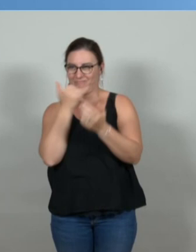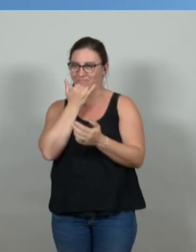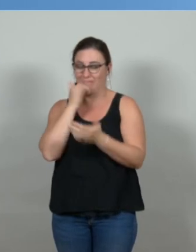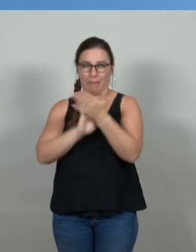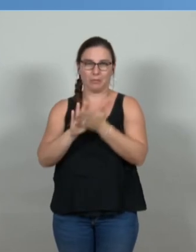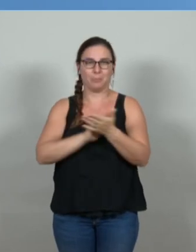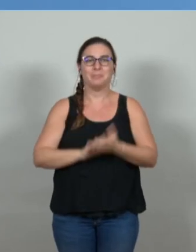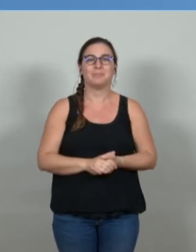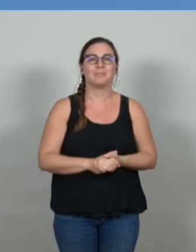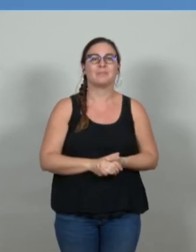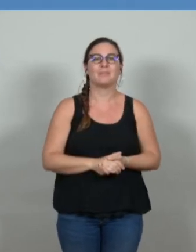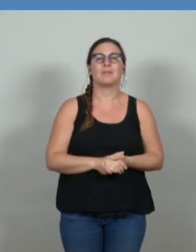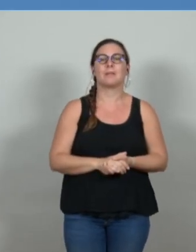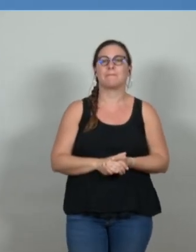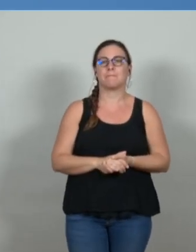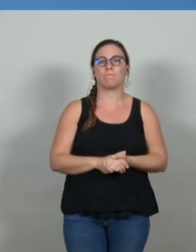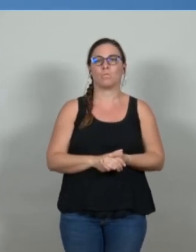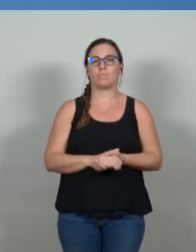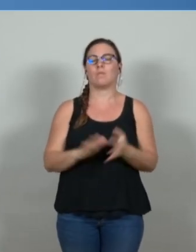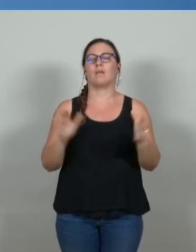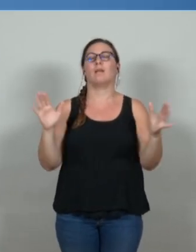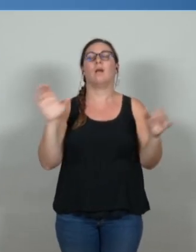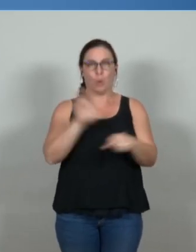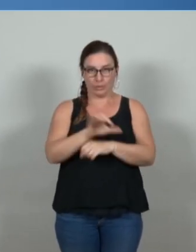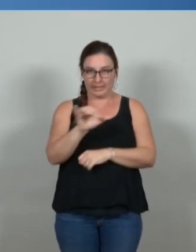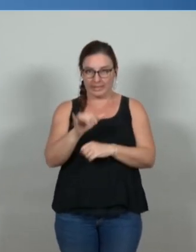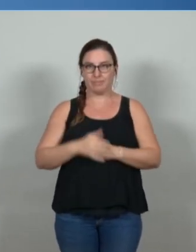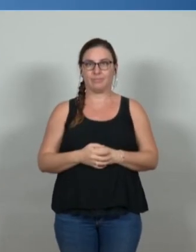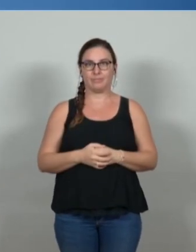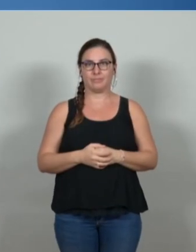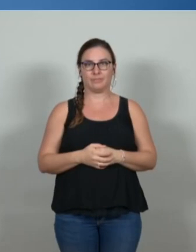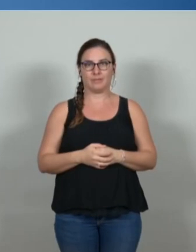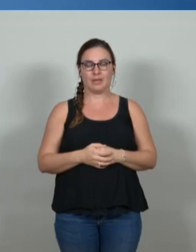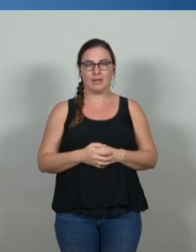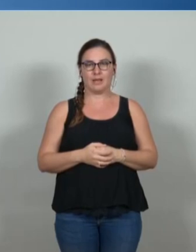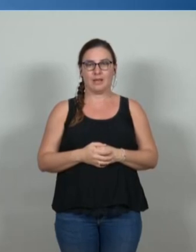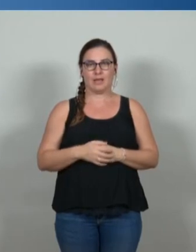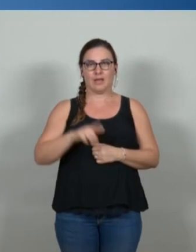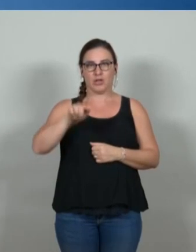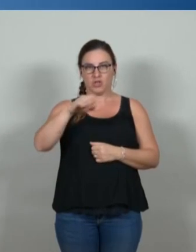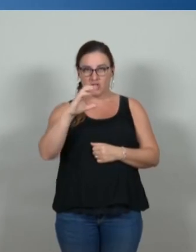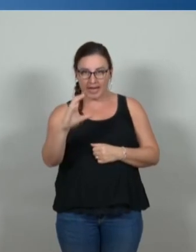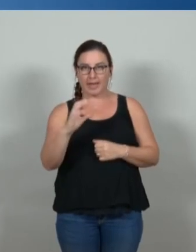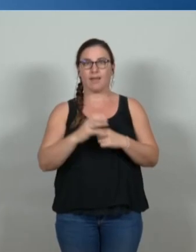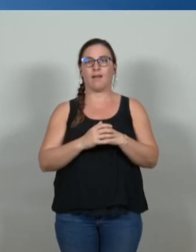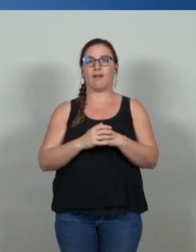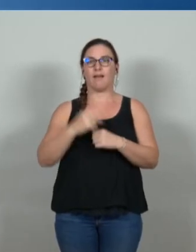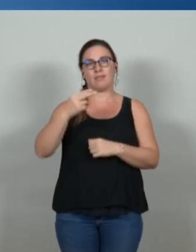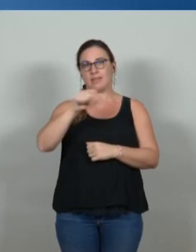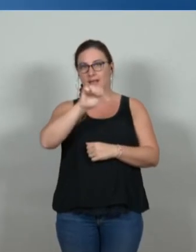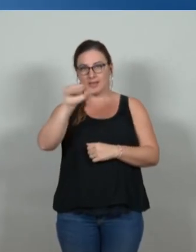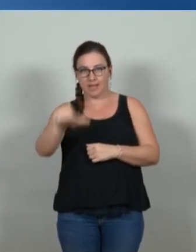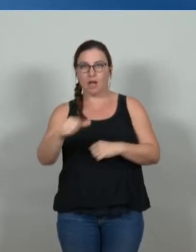désolé qui votre contre donc Jacques et NASA